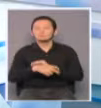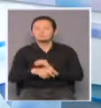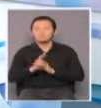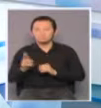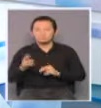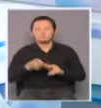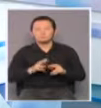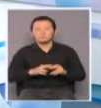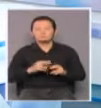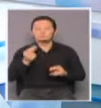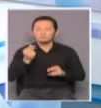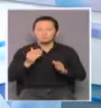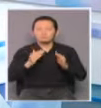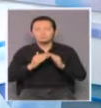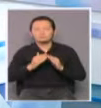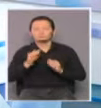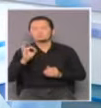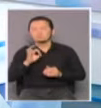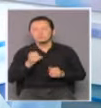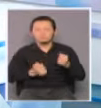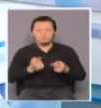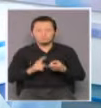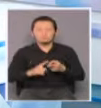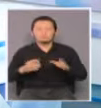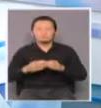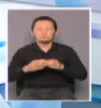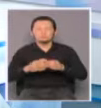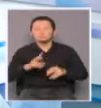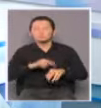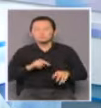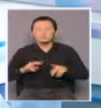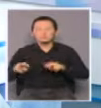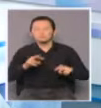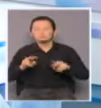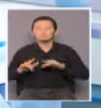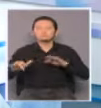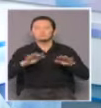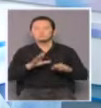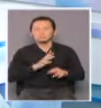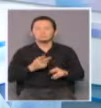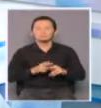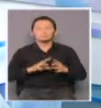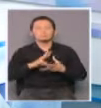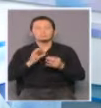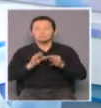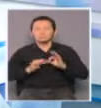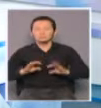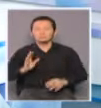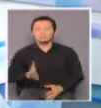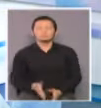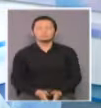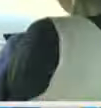на движимое и недвижимое имущество. Совместно с группой «Телепатруль» было проведено рейдовое мероприятие. Более подробно смотрите в